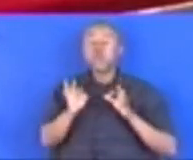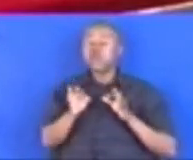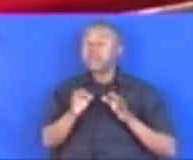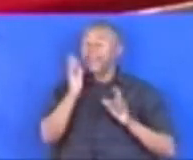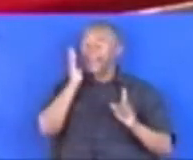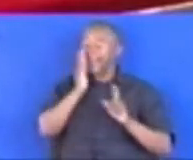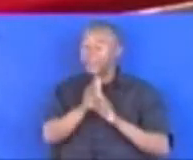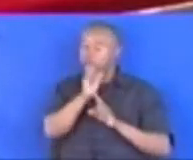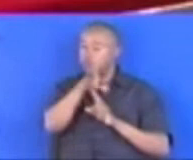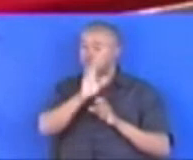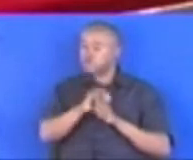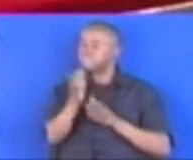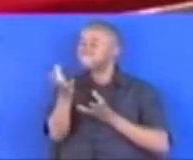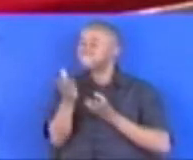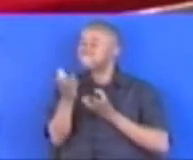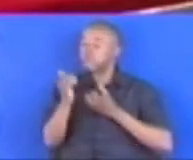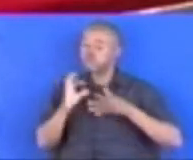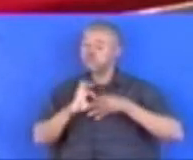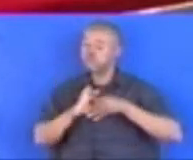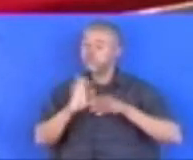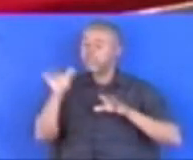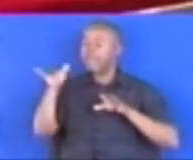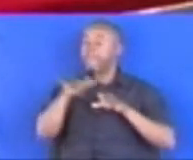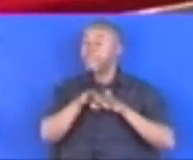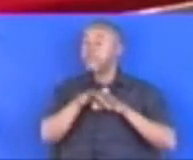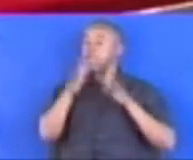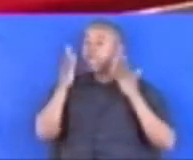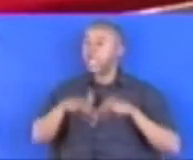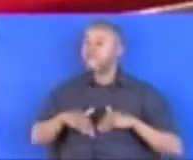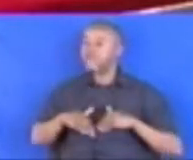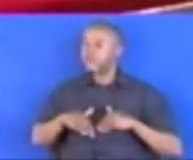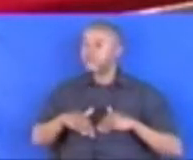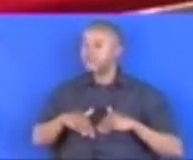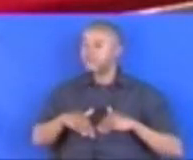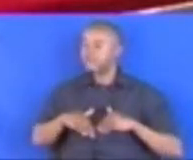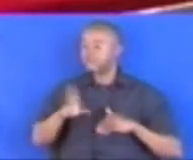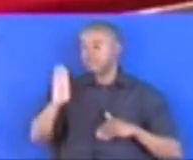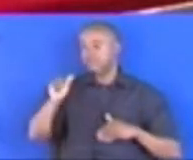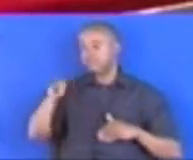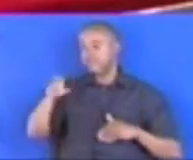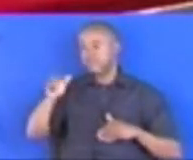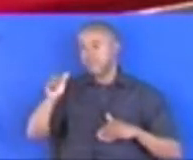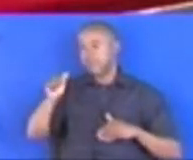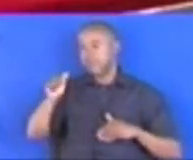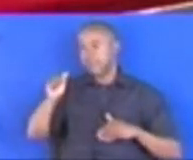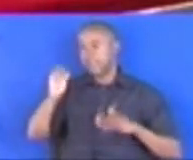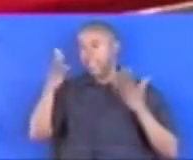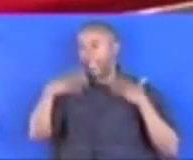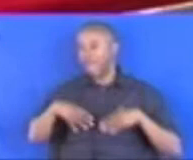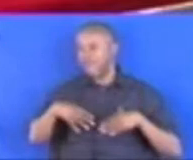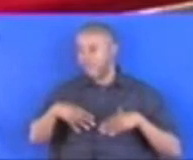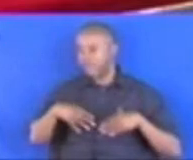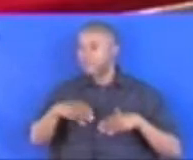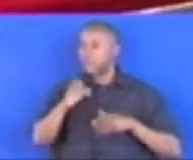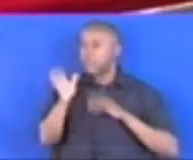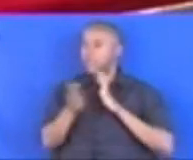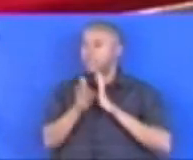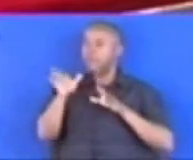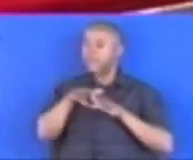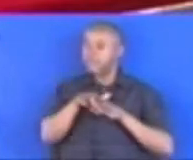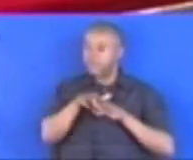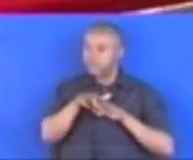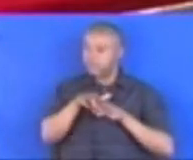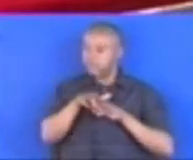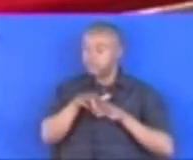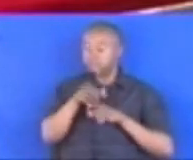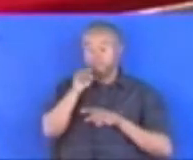wengi wajiunge na bima ya afya na wavitumie vituo vyetu, na vituo vyetu viweze kunufaika na bima hizi, hivyo kuwa na uwezo